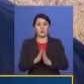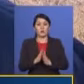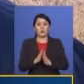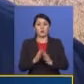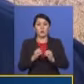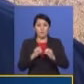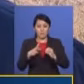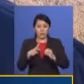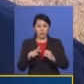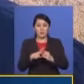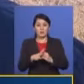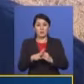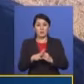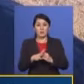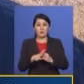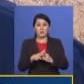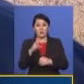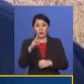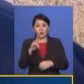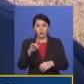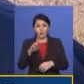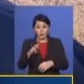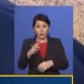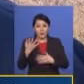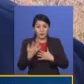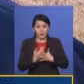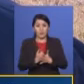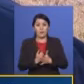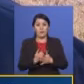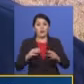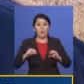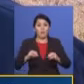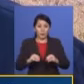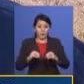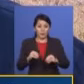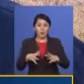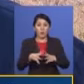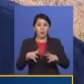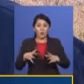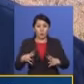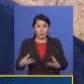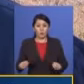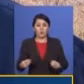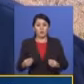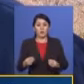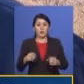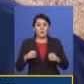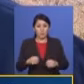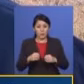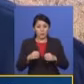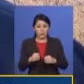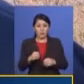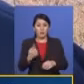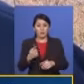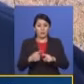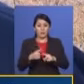өсімдіктердің 15 шақты өсімдіктердің тұқымдары жиналып себіліп, біздің көктемгі тұқым егу кезінде 1,5